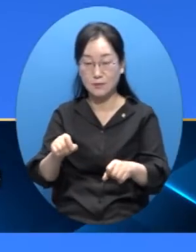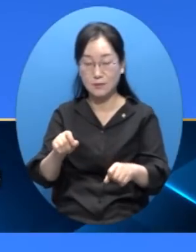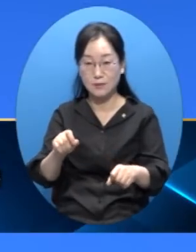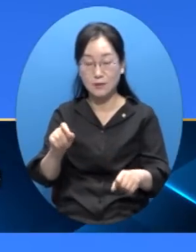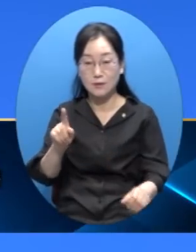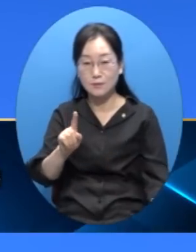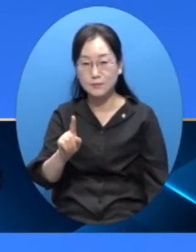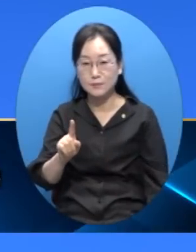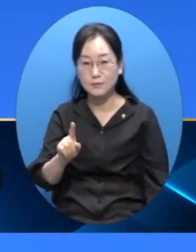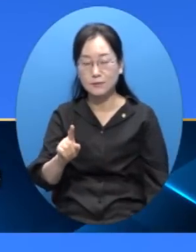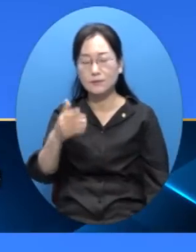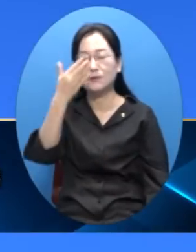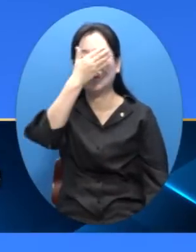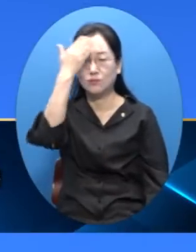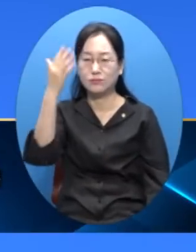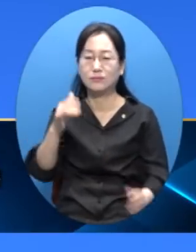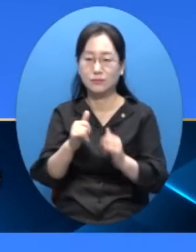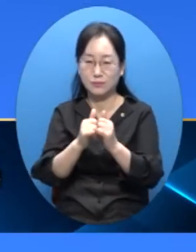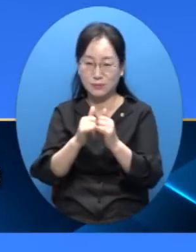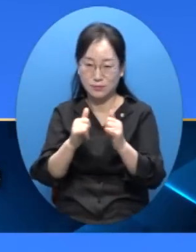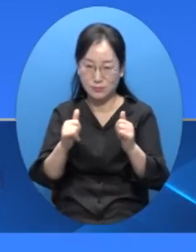가운데 젊은이들이